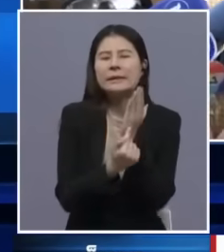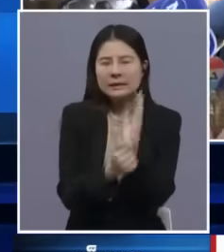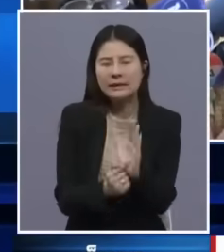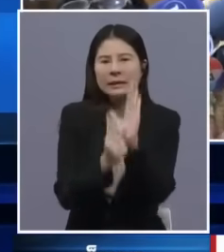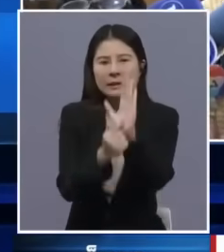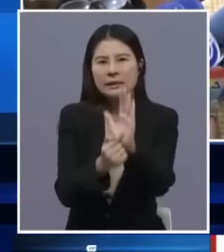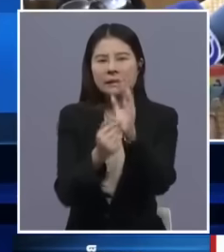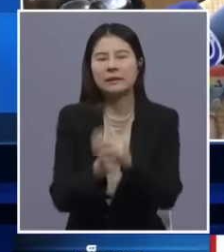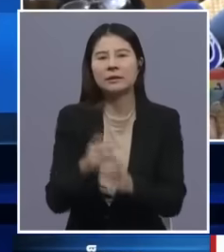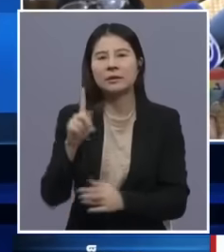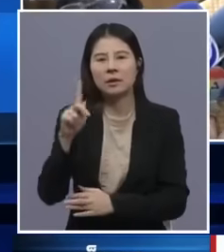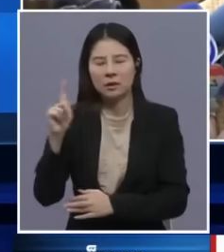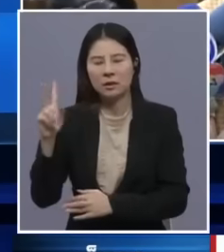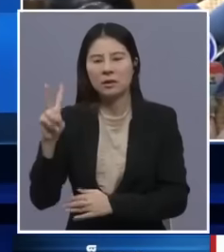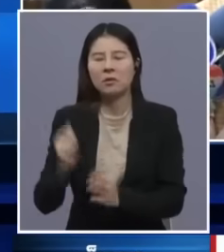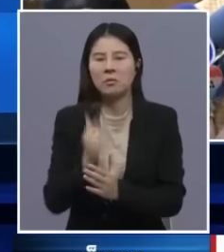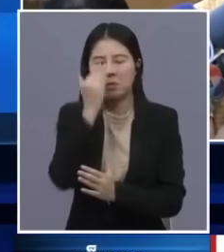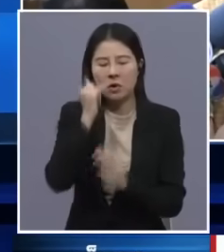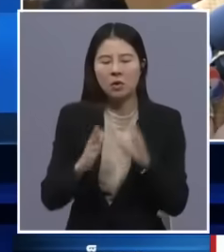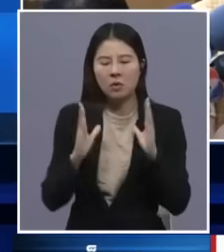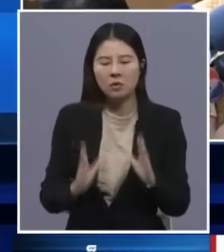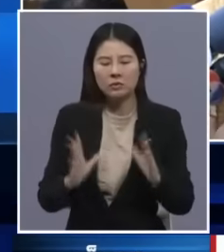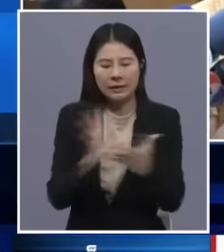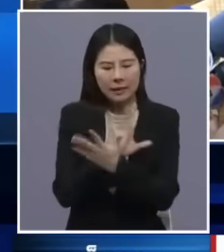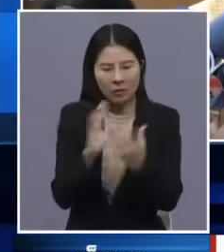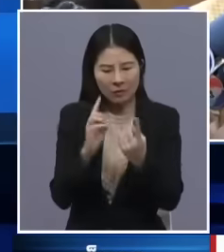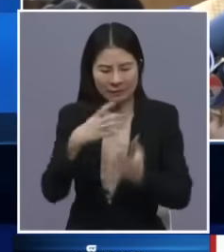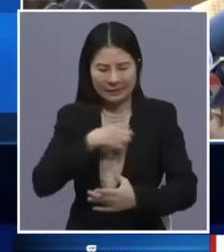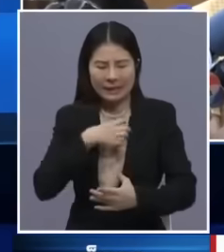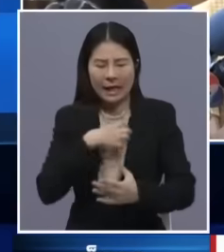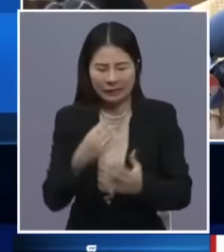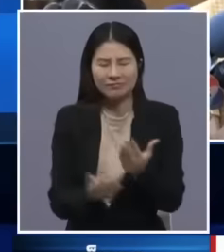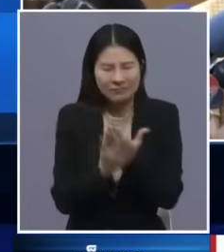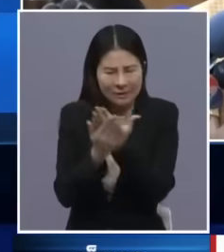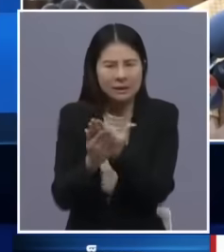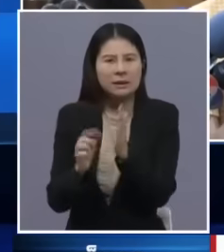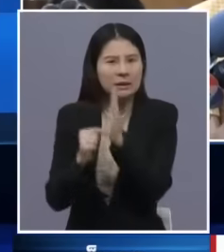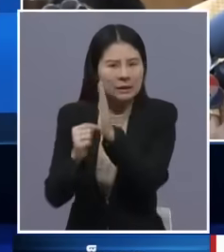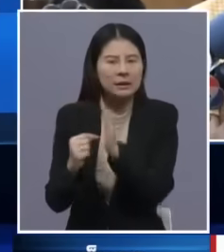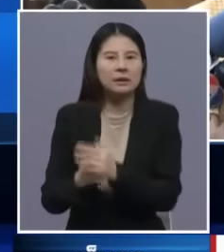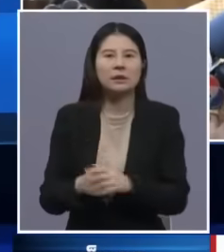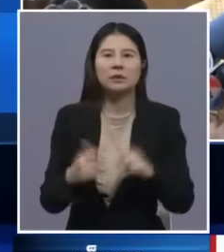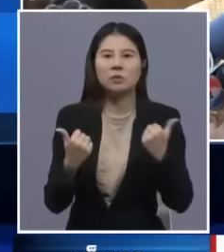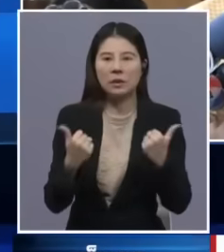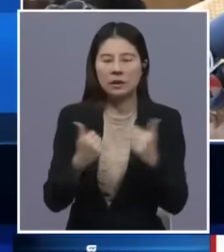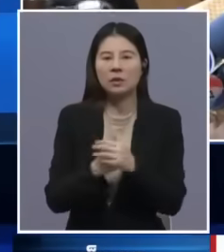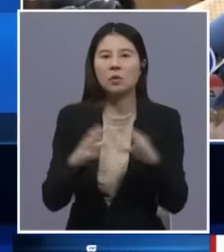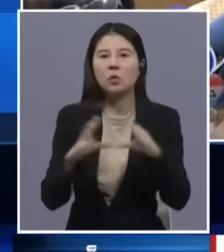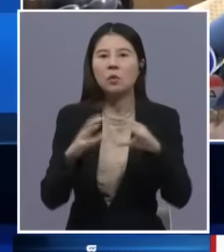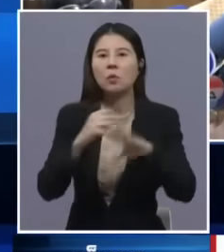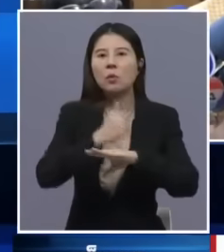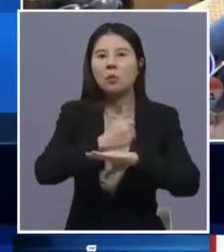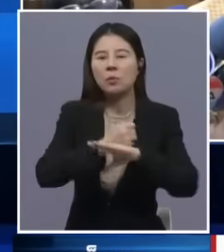ไกลเป็นสิ่งที่ประชาชนจำนวนมากในสังคมสะท้อนมาเหมือนกันเมื่อถามกรณีที่แกนนำอนาคตใหม่จน